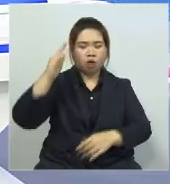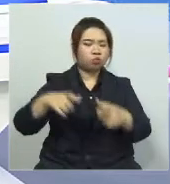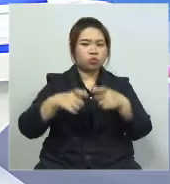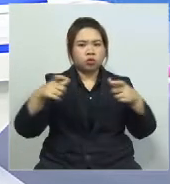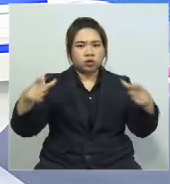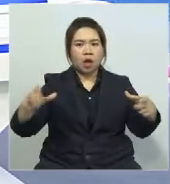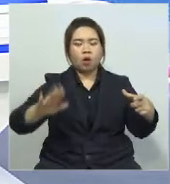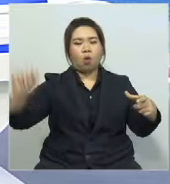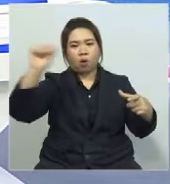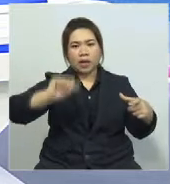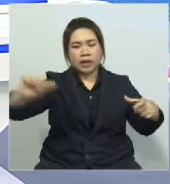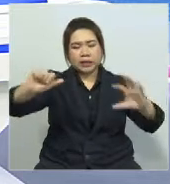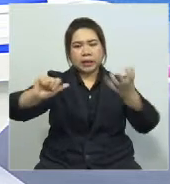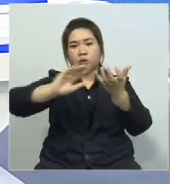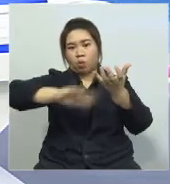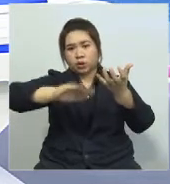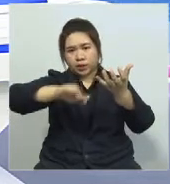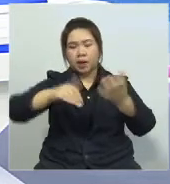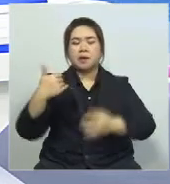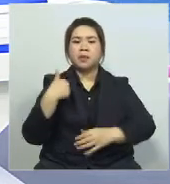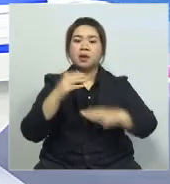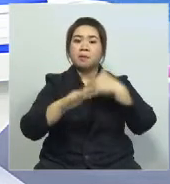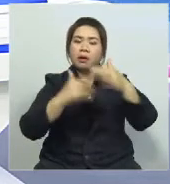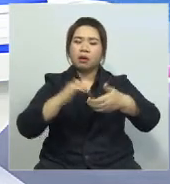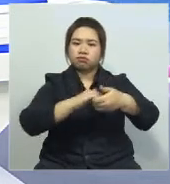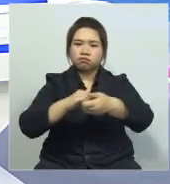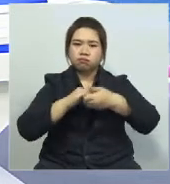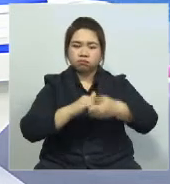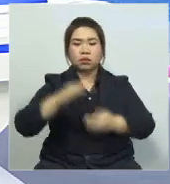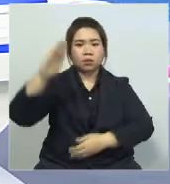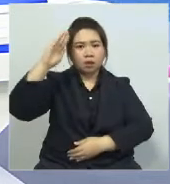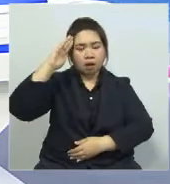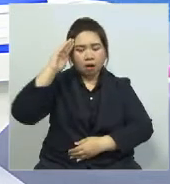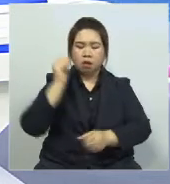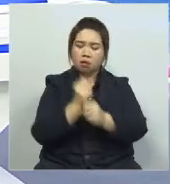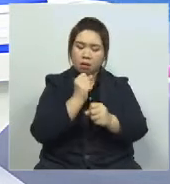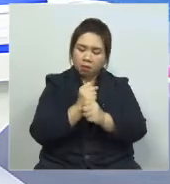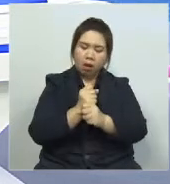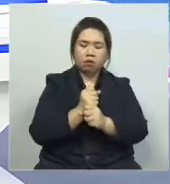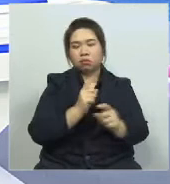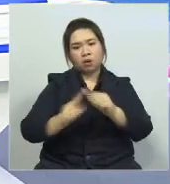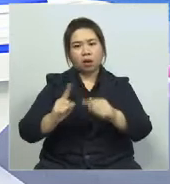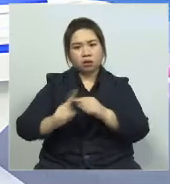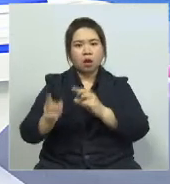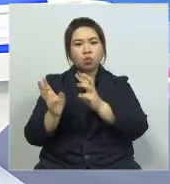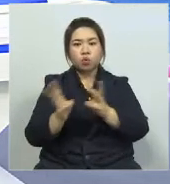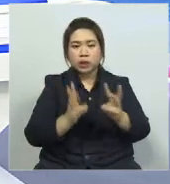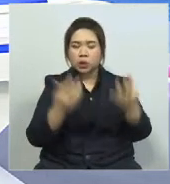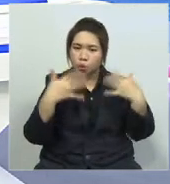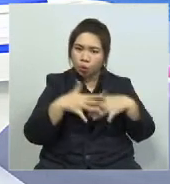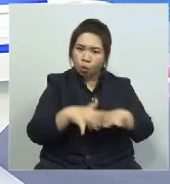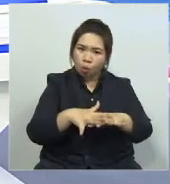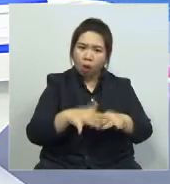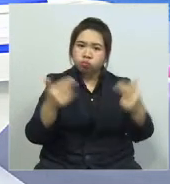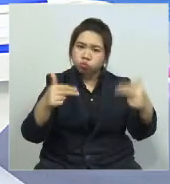ญ่ที่สุดในภูมิภาคเอเชียตะวันออกเฉียงใต้เพื่อพัฒนาความสัมพันธ์ทางทหารพัฒนาขีดความสามารถด้านยุทธวิธีร่วมผส